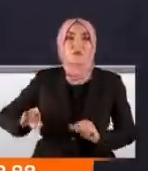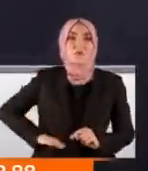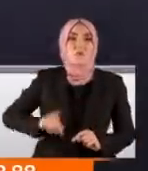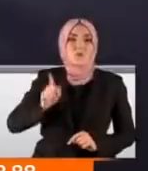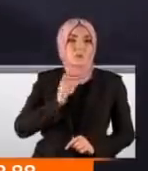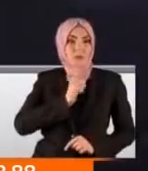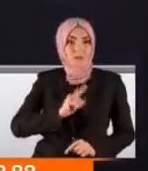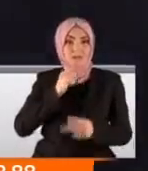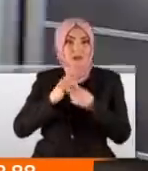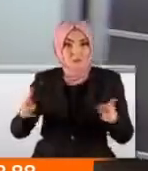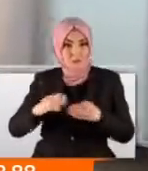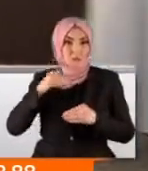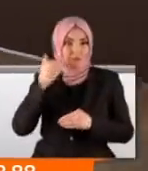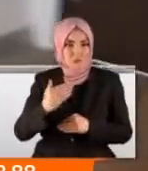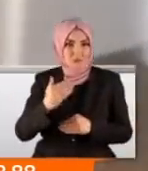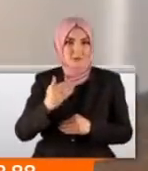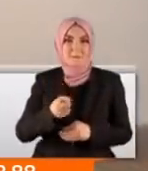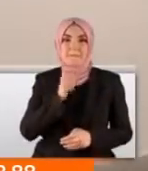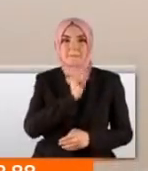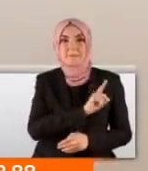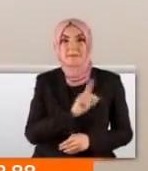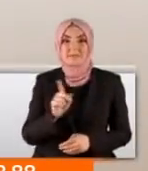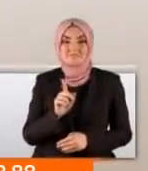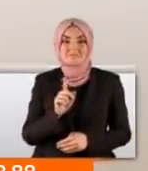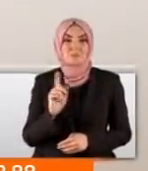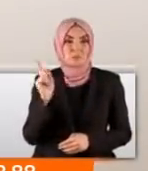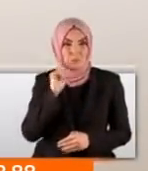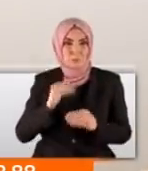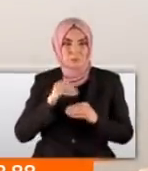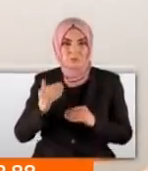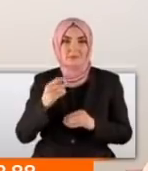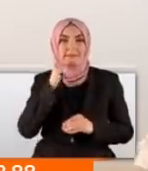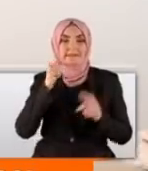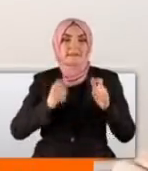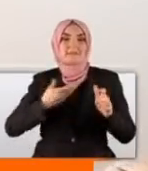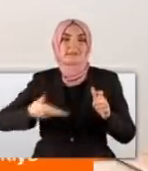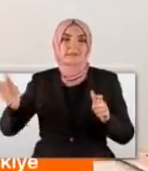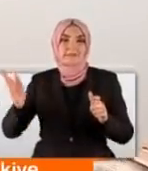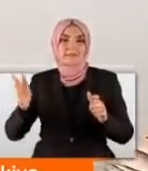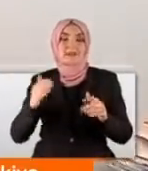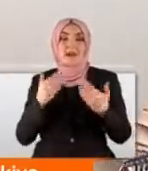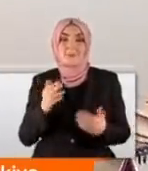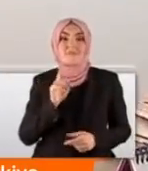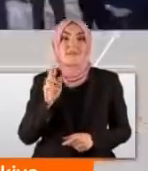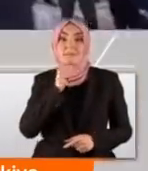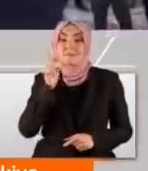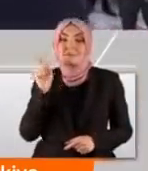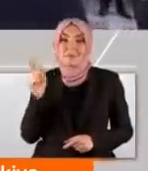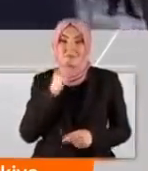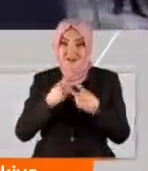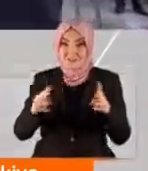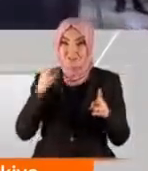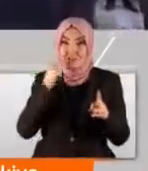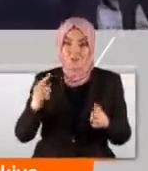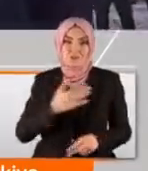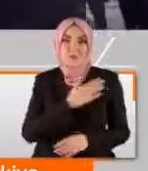eleştirilerinin ardından NİDE'den ayrıldı. Ama Bülent Kuşoğlu'nun o açıklaması başkentte hala gündemin öncelikli başlığıydı.